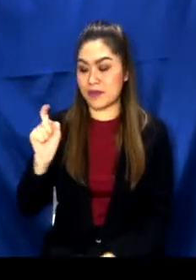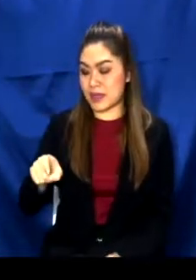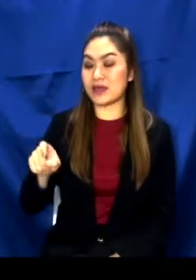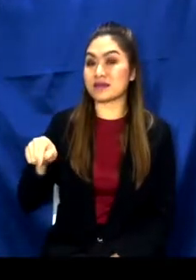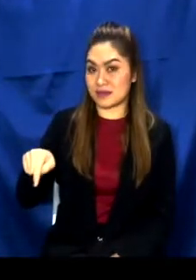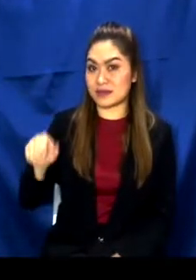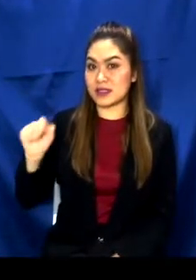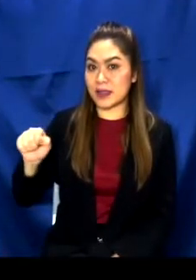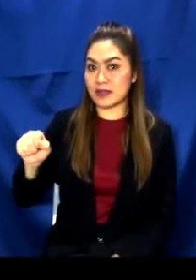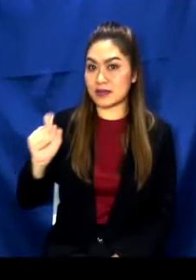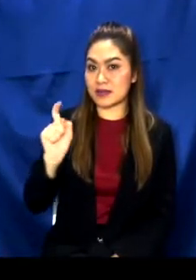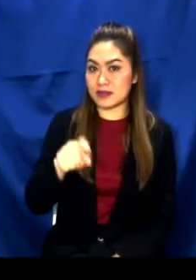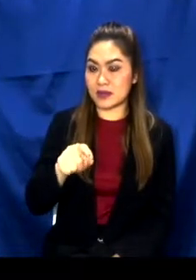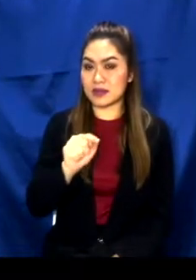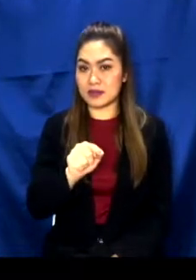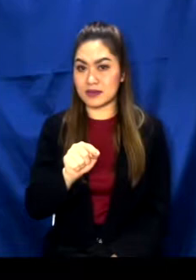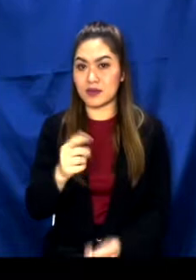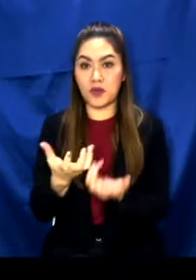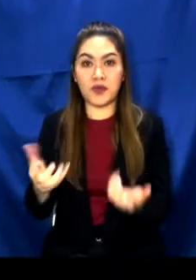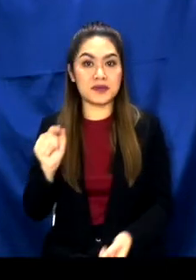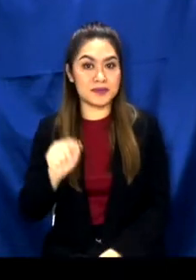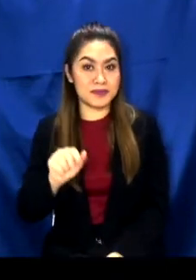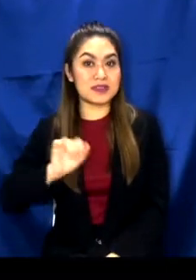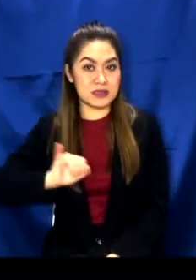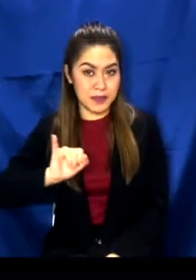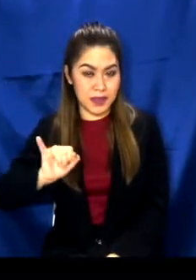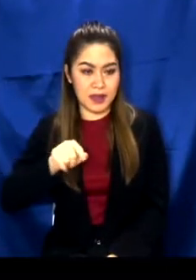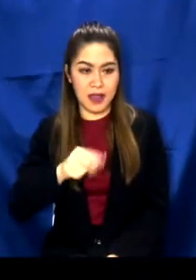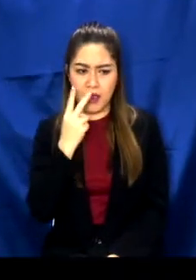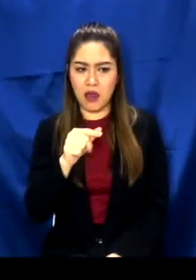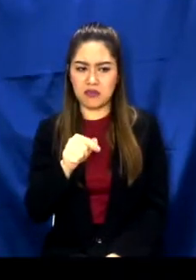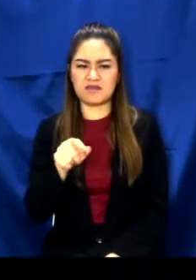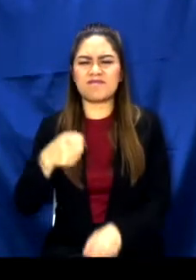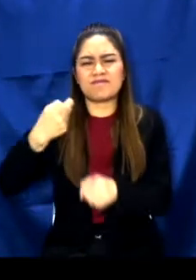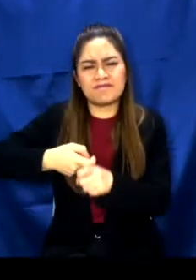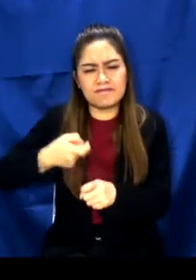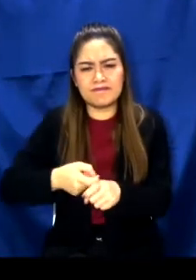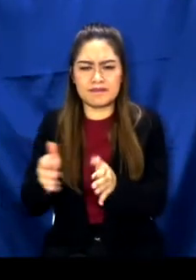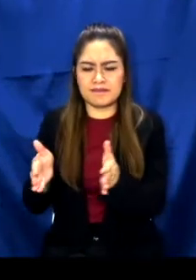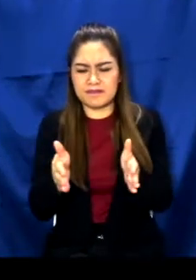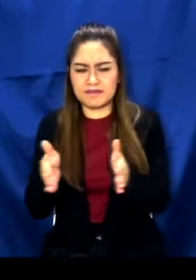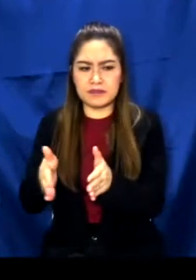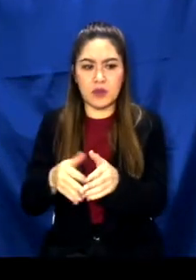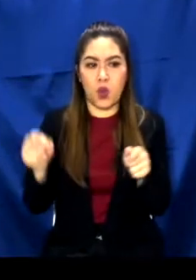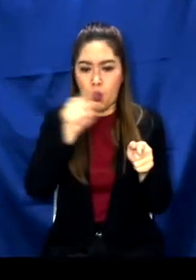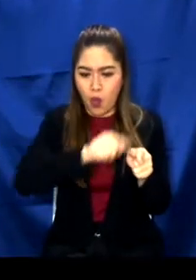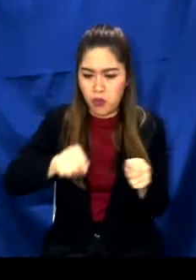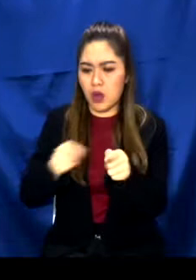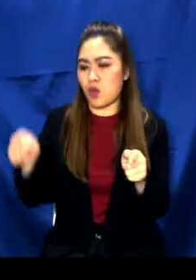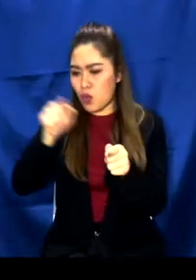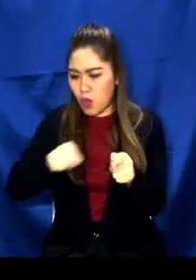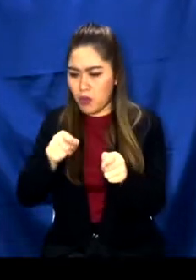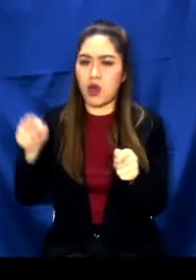ใช้ตัวนี้เครื่องมือตัวนี้พอใช้เครื่องมือตัวนี้เนี่ยเห็นปะว่าเราลากไม่ได้มันจะกลายเป็นว่าอ้าวสร้างวงกลมสองขึ้นมาเรื่อ